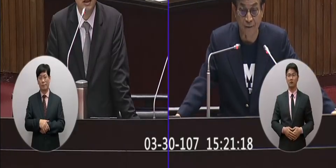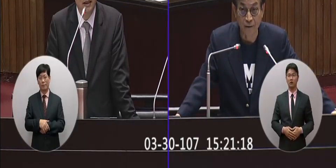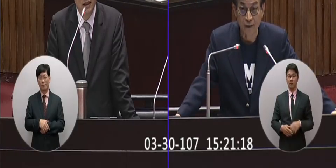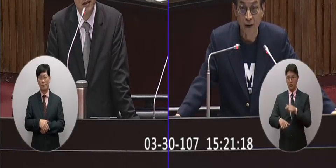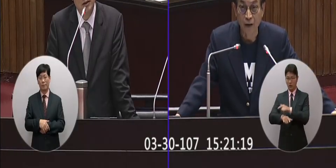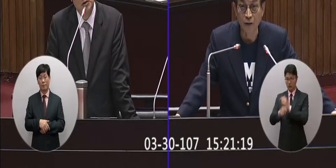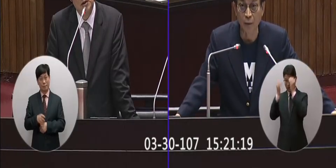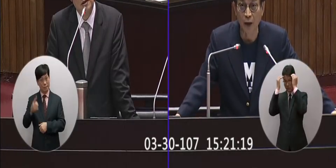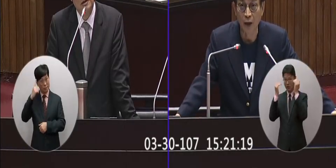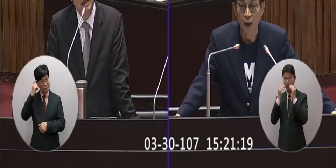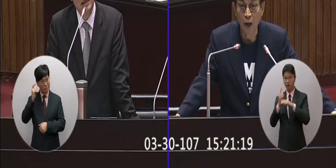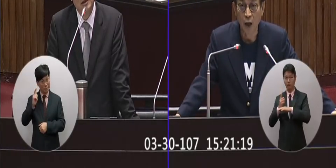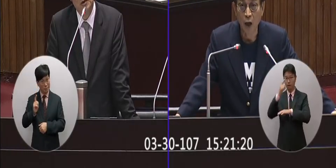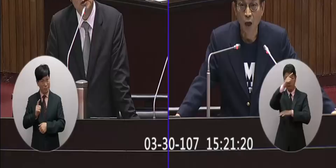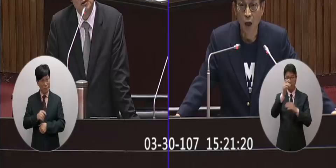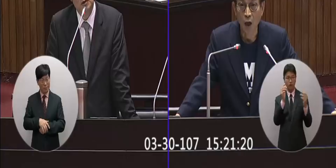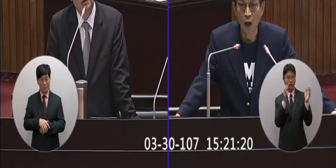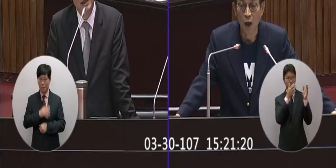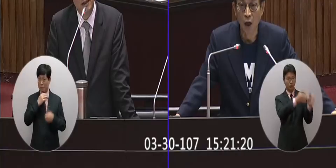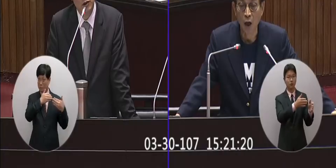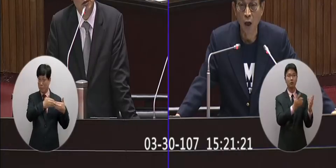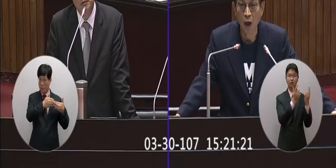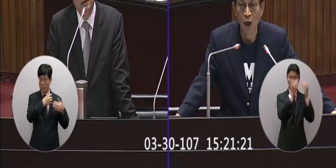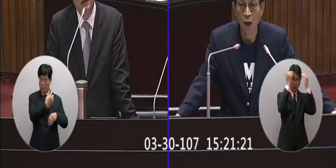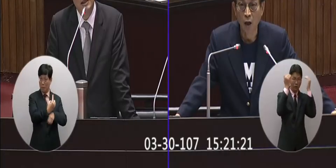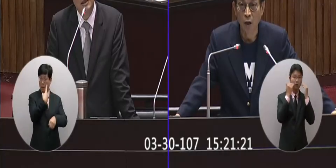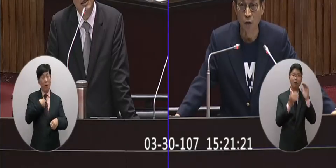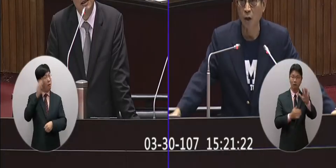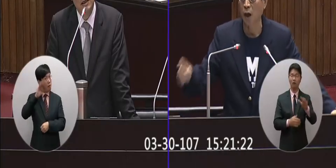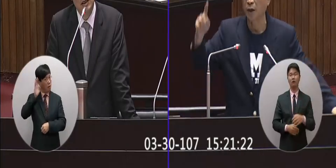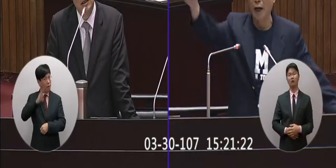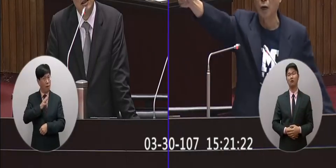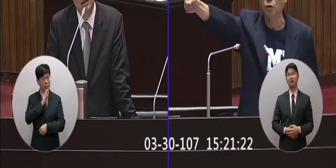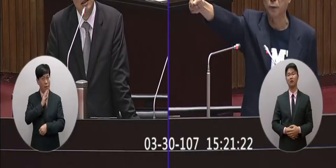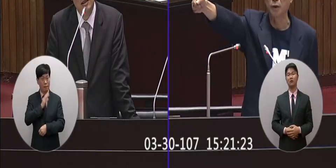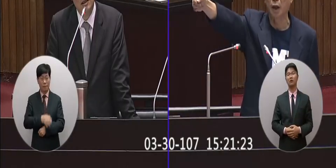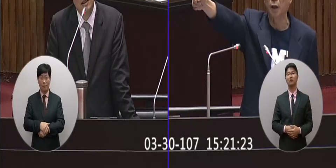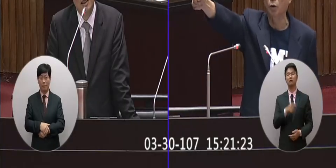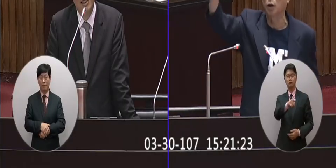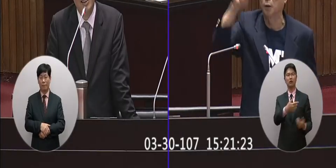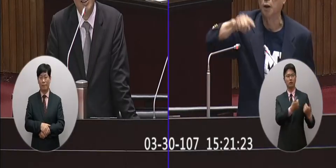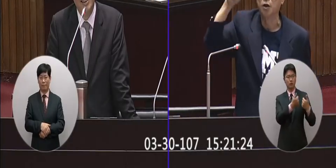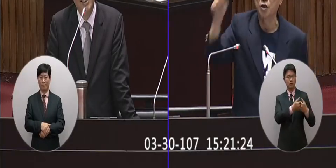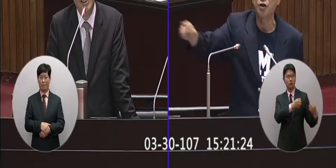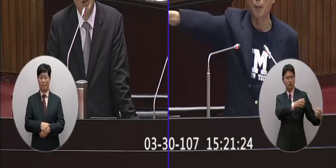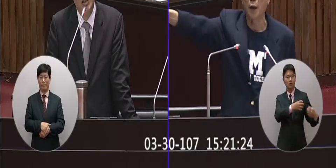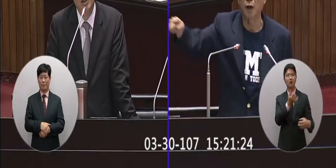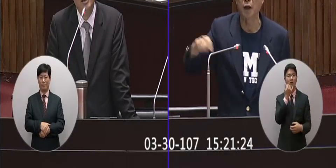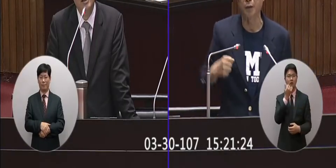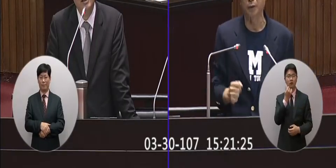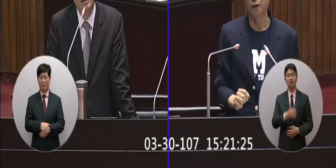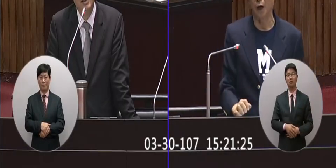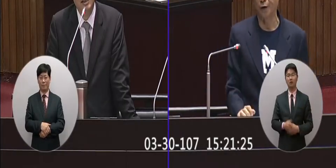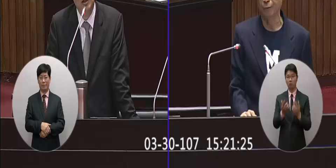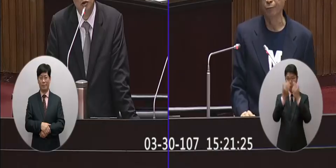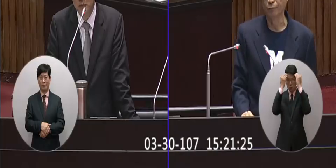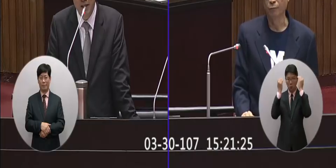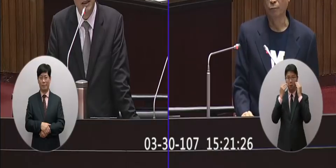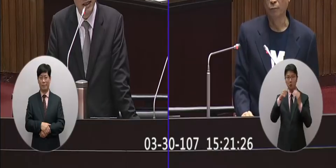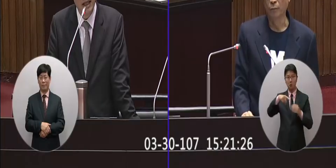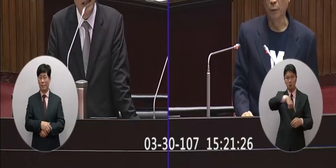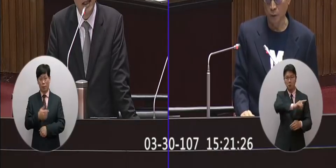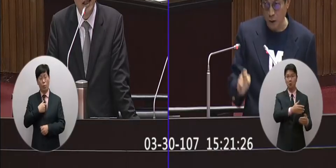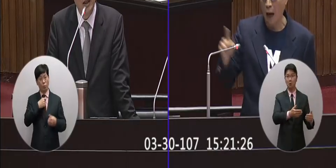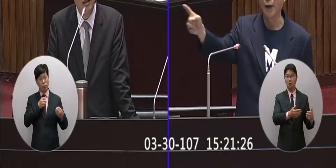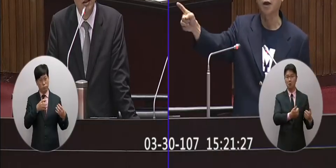北韩哦。 你意思是说， 对不对？ 你意思说中国飞弹对我们没有关系？ 你可以谈哦，为什么不能谈呢？为什么金小胖可以谈，你不能谈呢？ 我